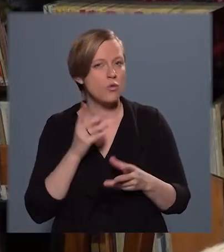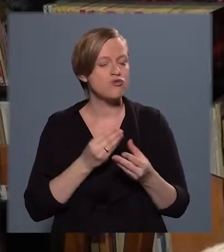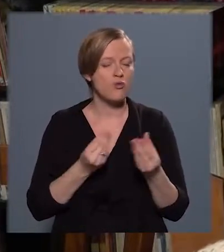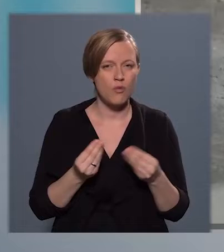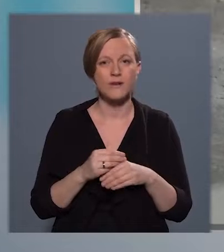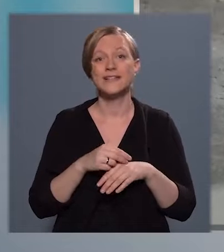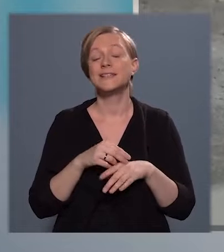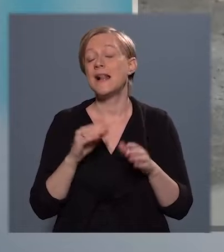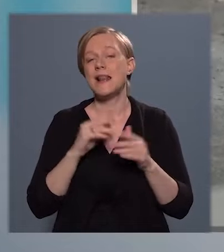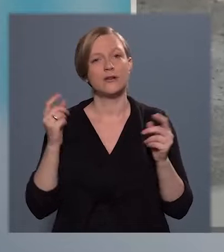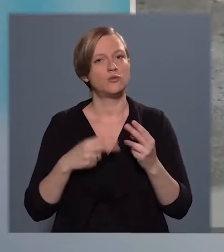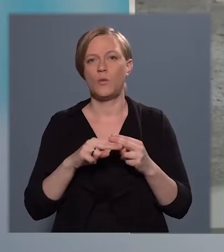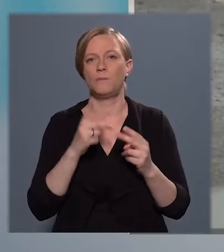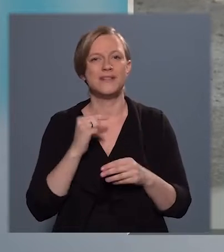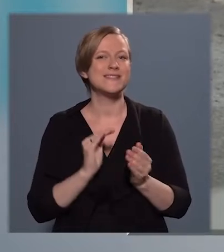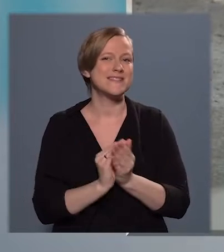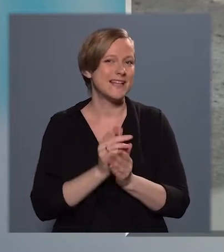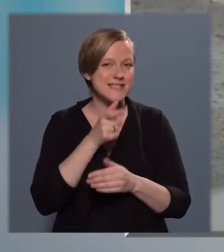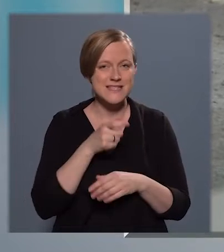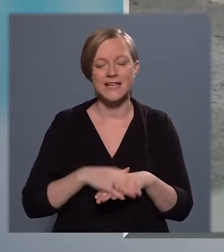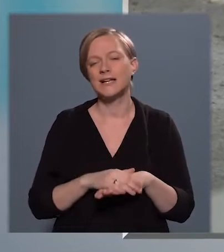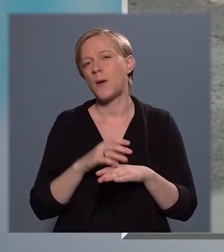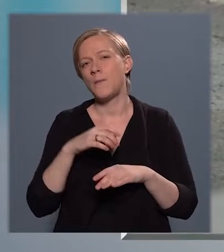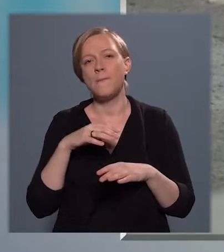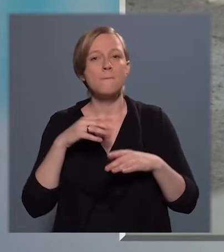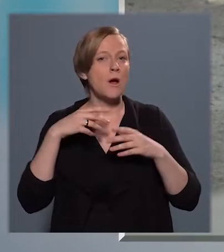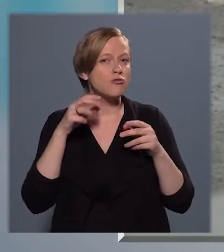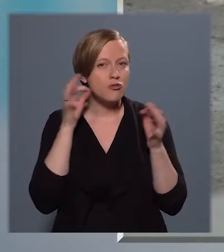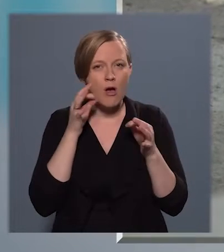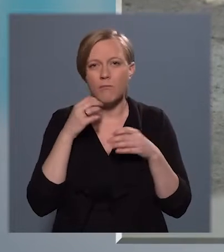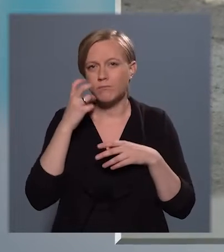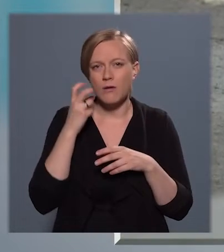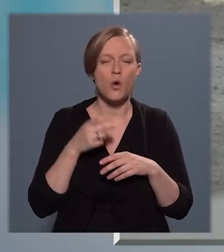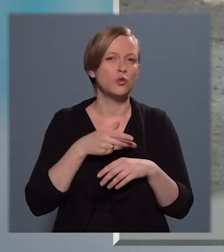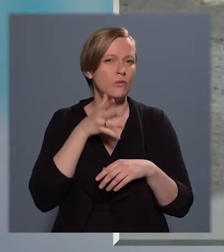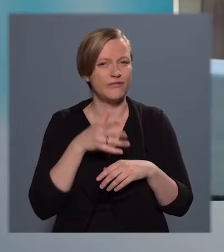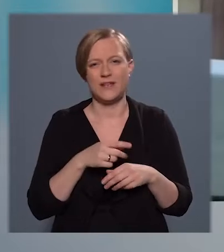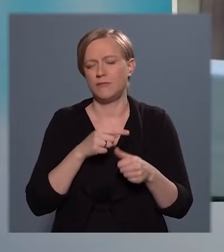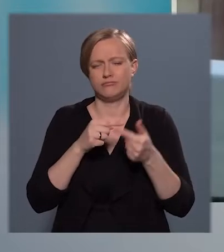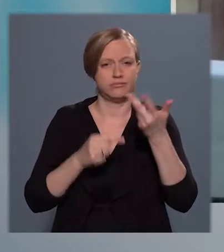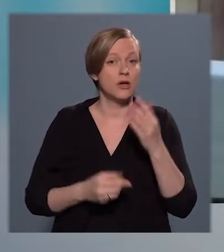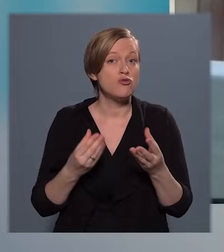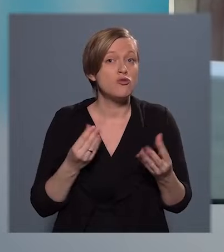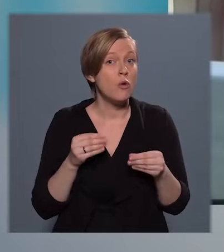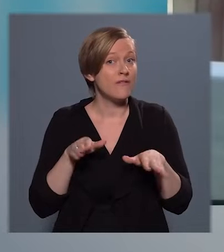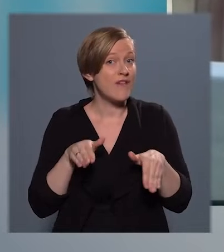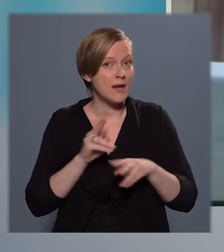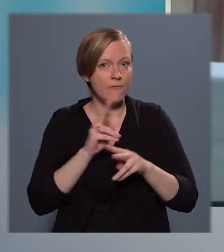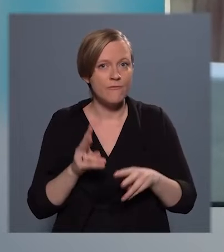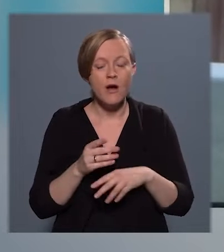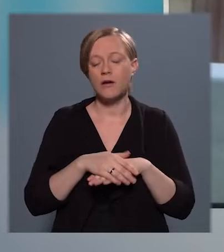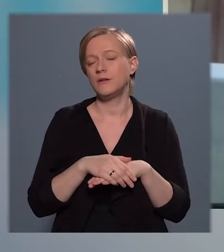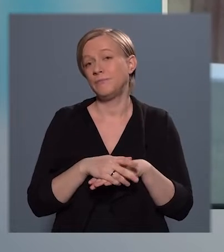a széncinke, de előfordulnak macskabaglyók, kuvikok, galamb, illetve rengeteg veréb van, ami egy jó hír, hiszen a verebek